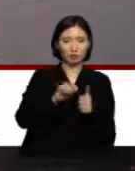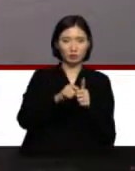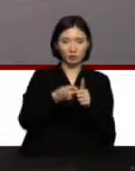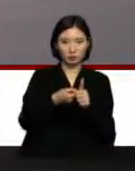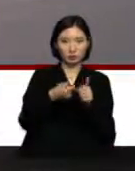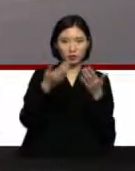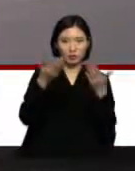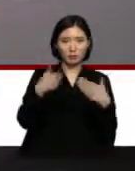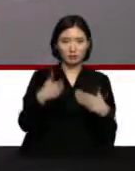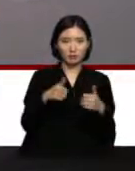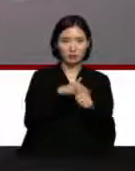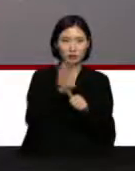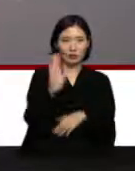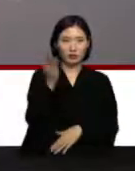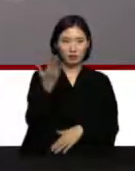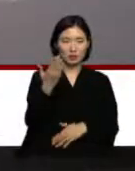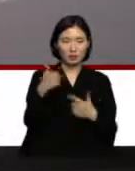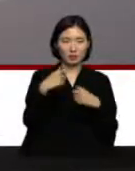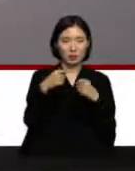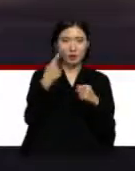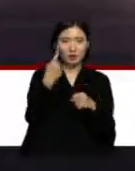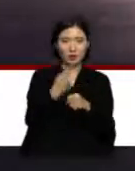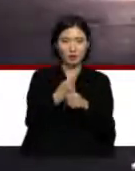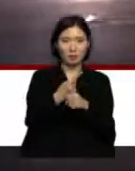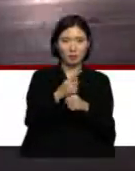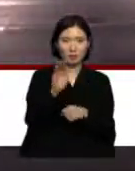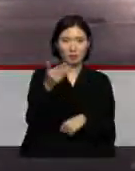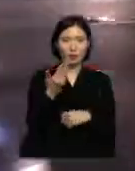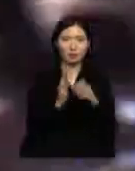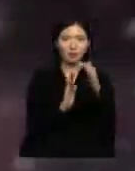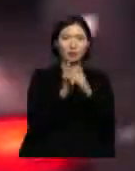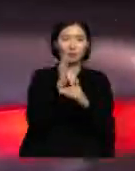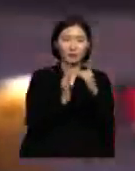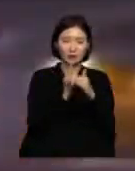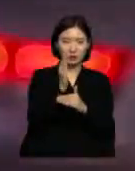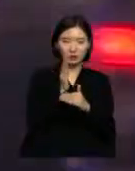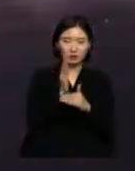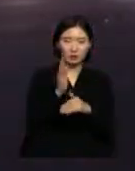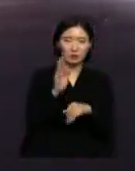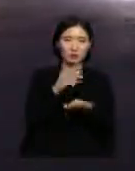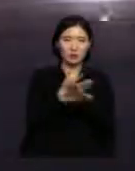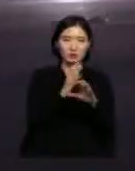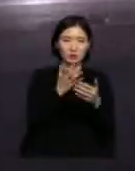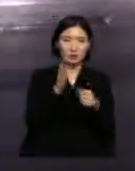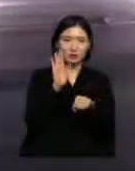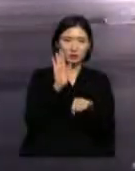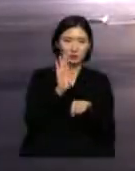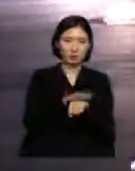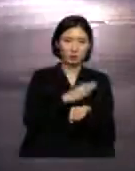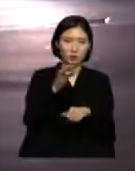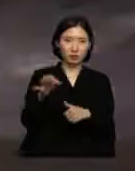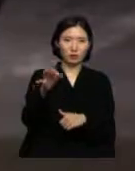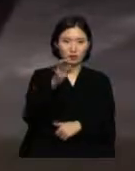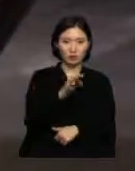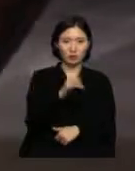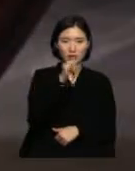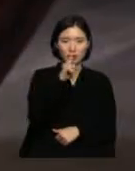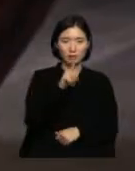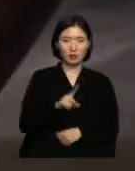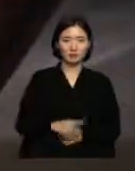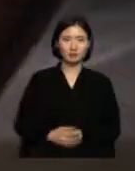기록됐습니다. 서울시는 매년 180건의 외국인 대상 택시 부당 요금 징수 민원이 발생하고 있다고 밝혔습니다.